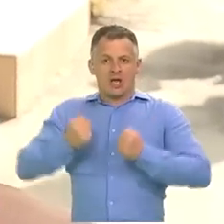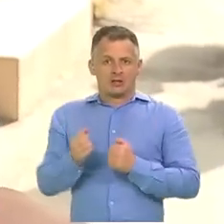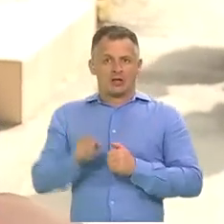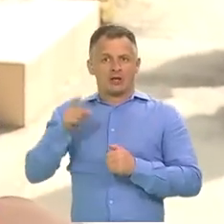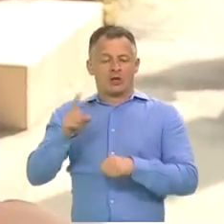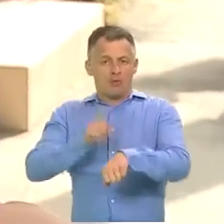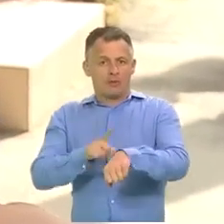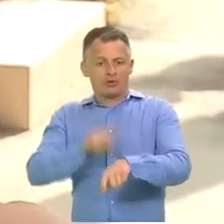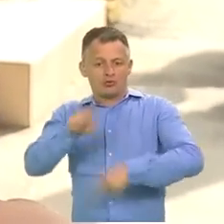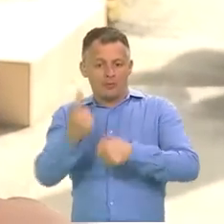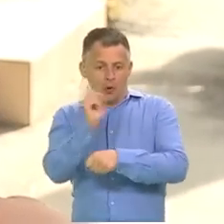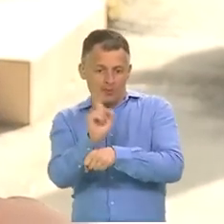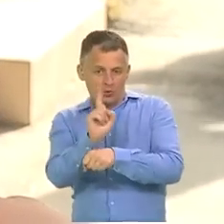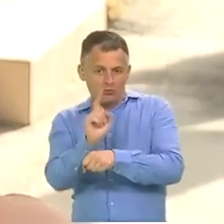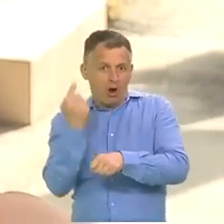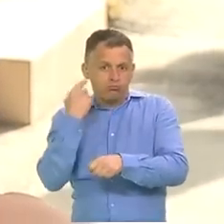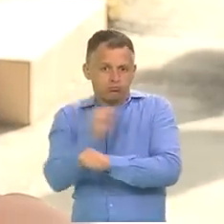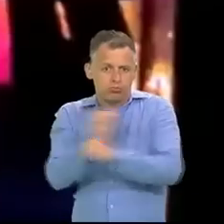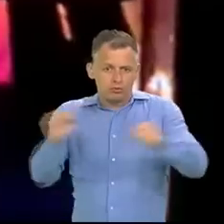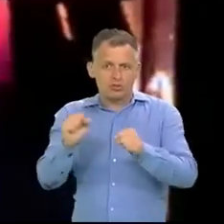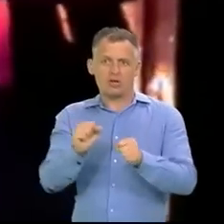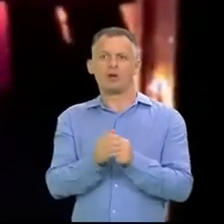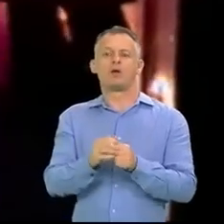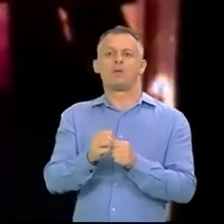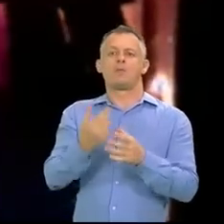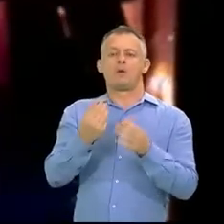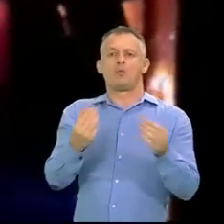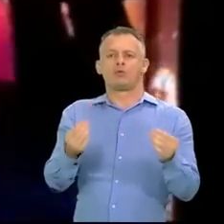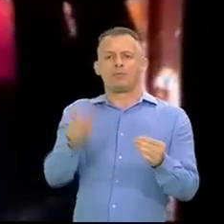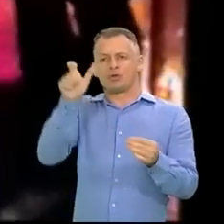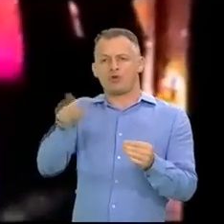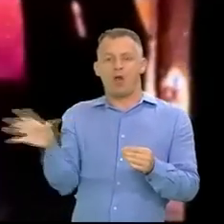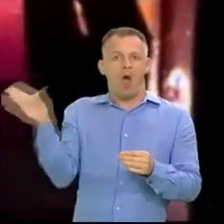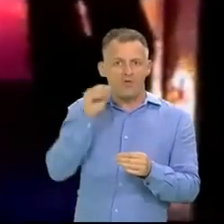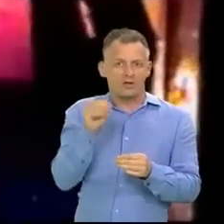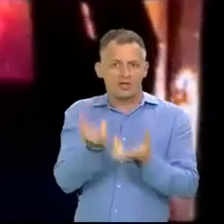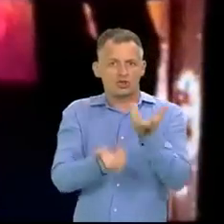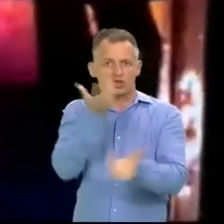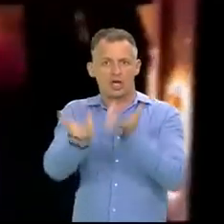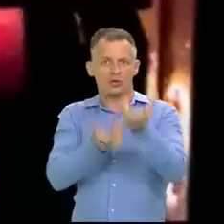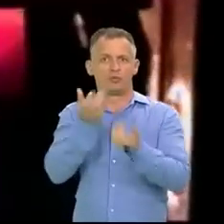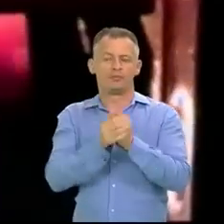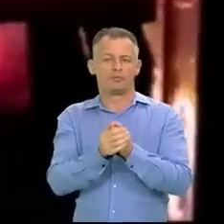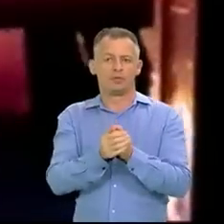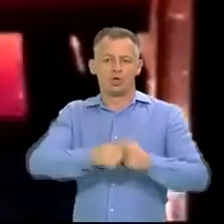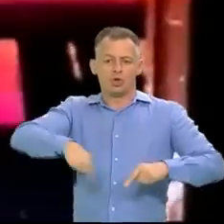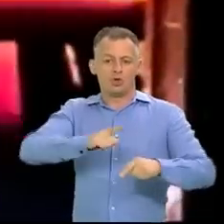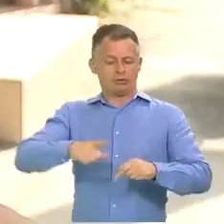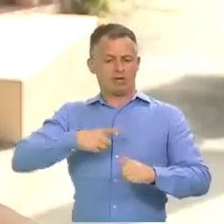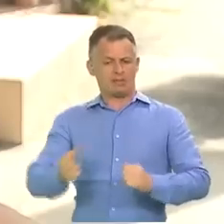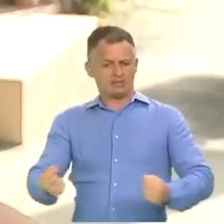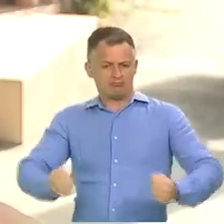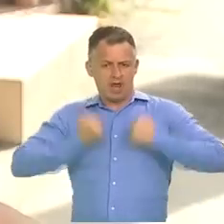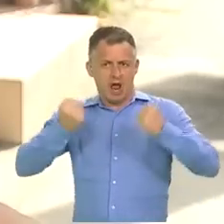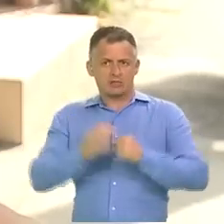un minut după bubuitură am înțeles evacuat toată lumea că a luat foc, incendiu. Suntem traumatizați. E